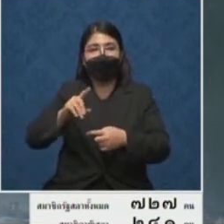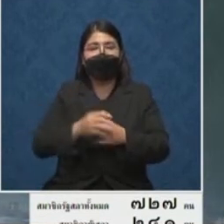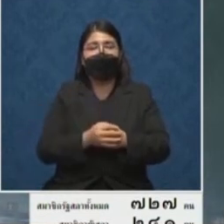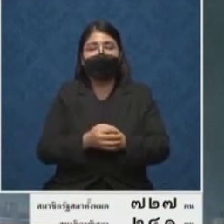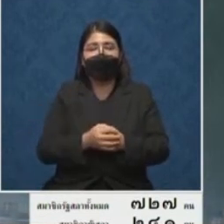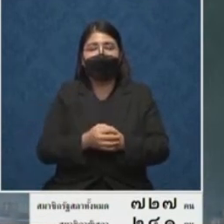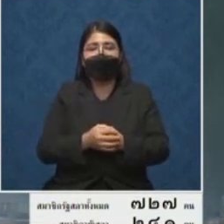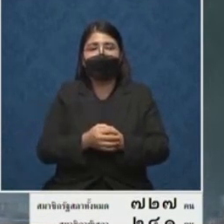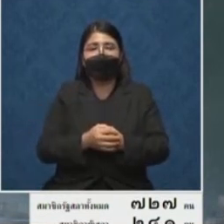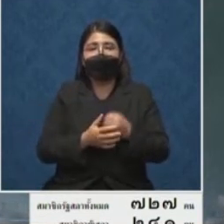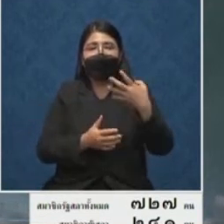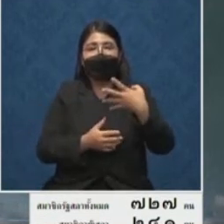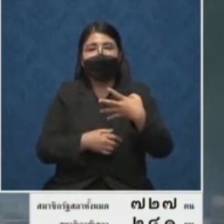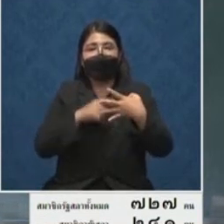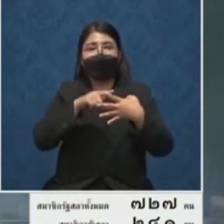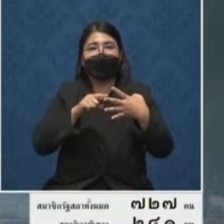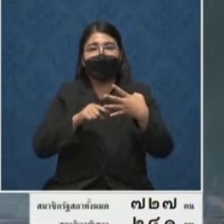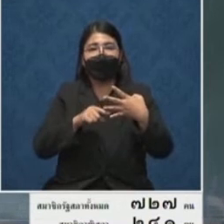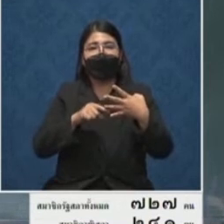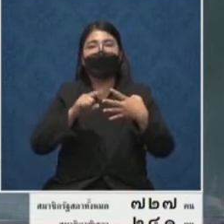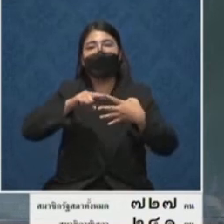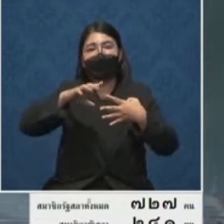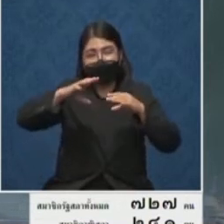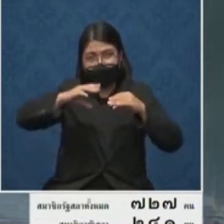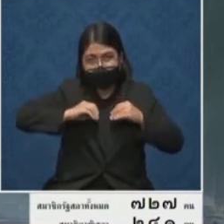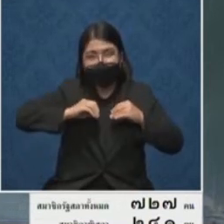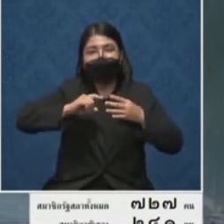เดชวงพิทักษ์โลด